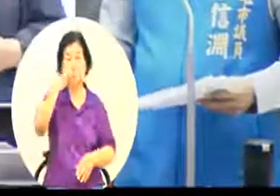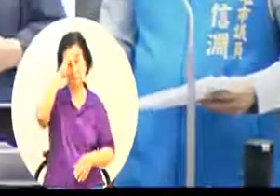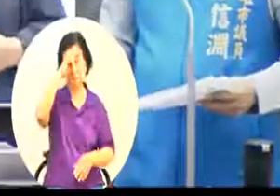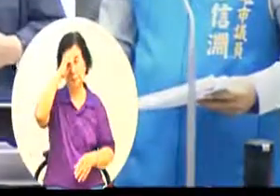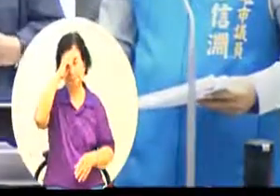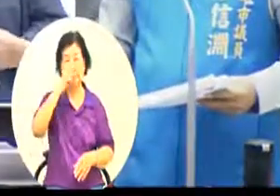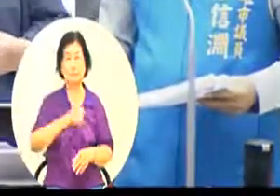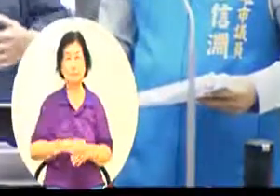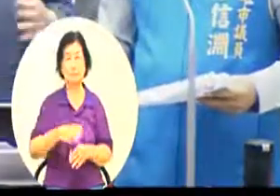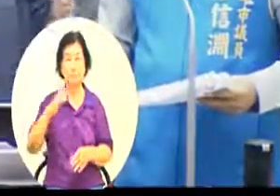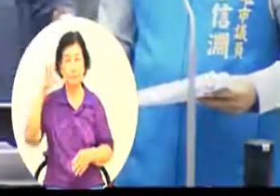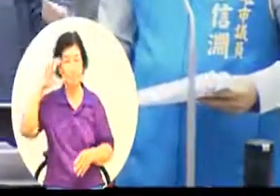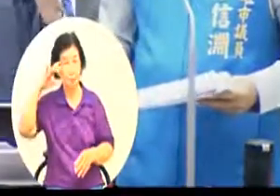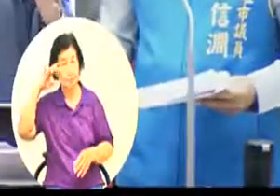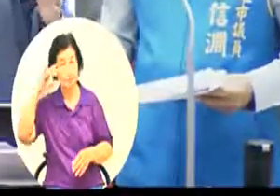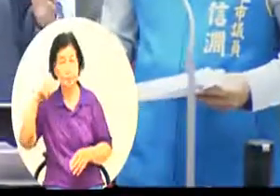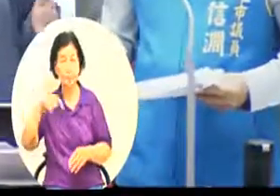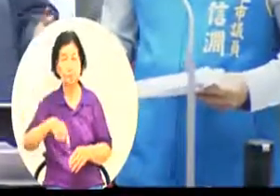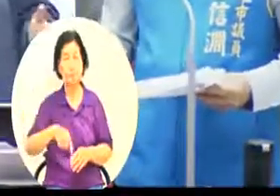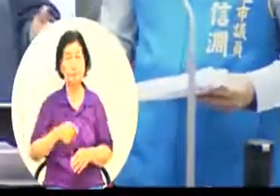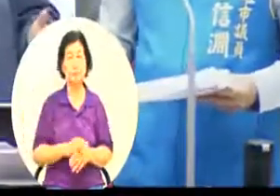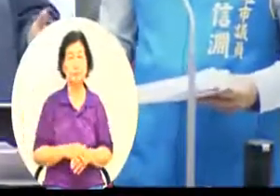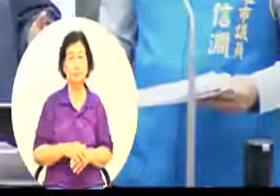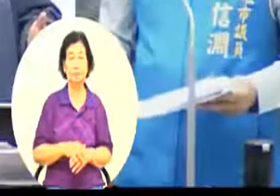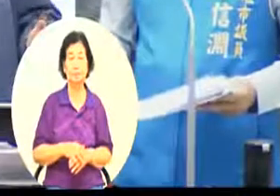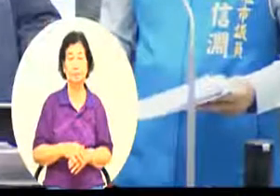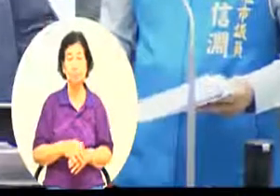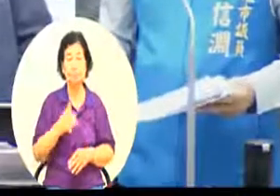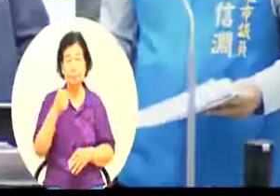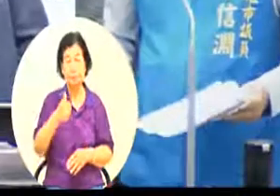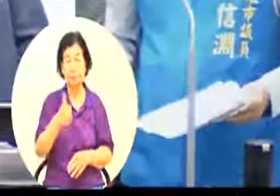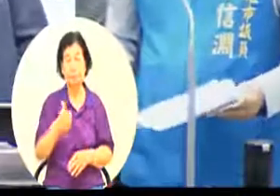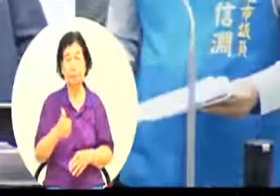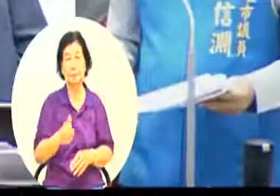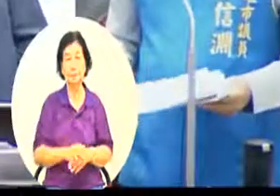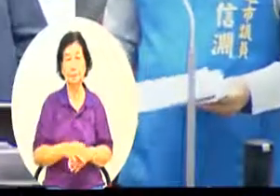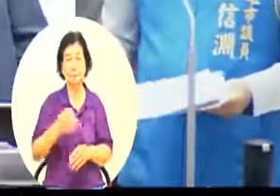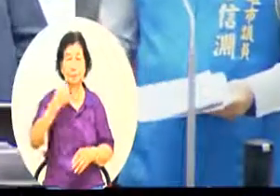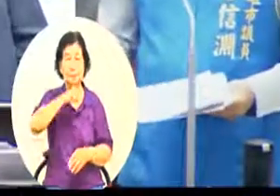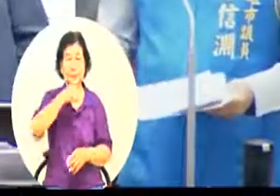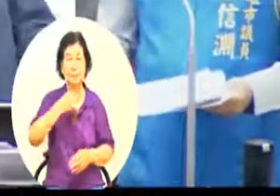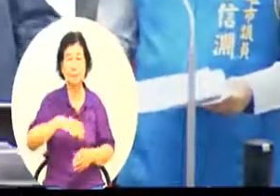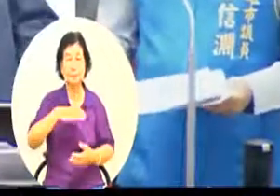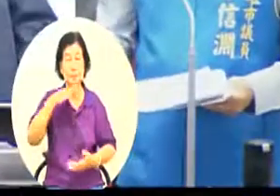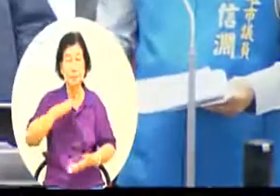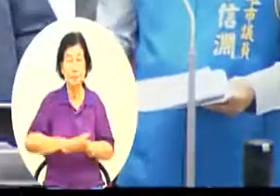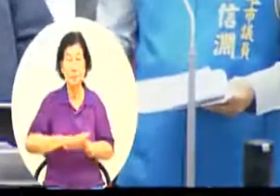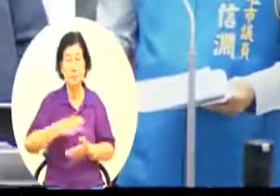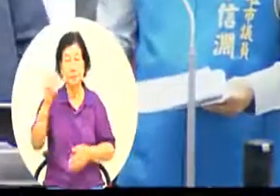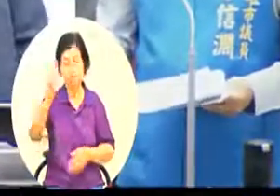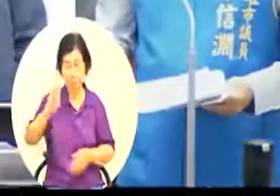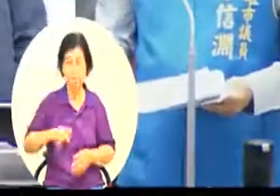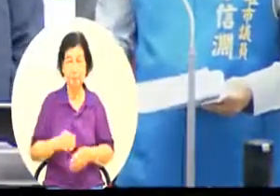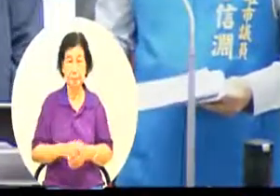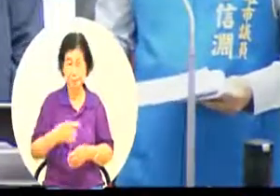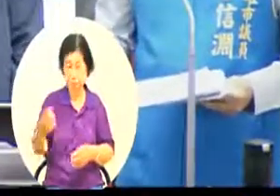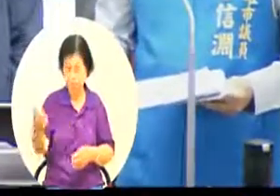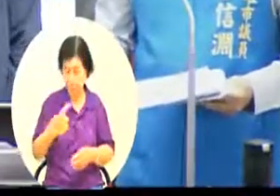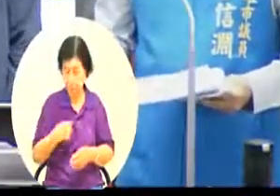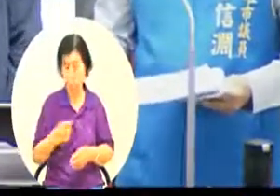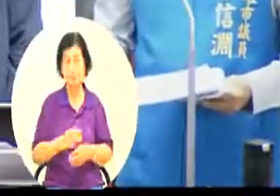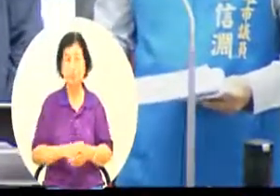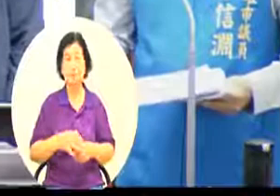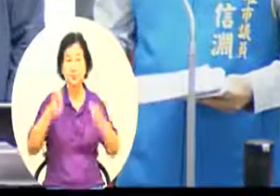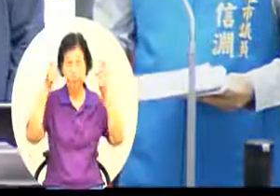望。都在做一个最好，如果台积电能够到高雄来，我们做最好的一